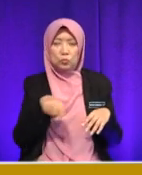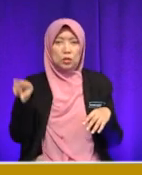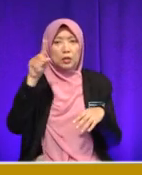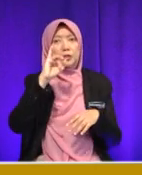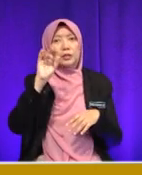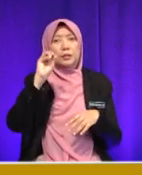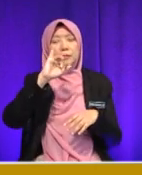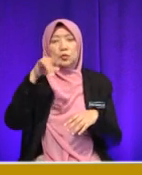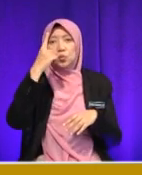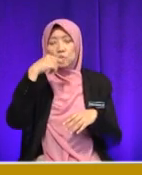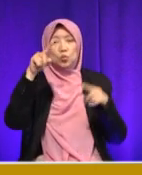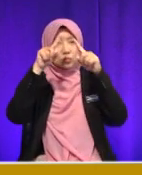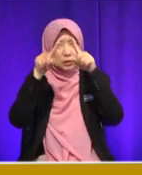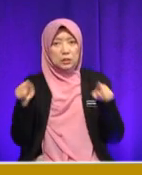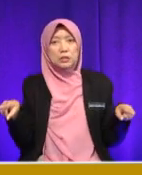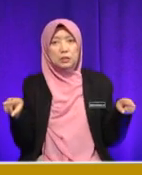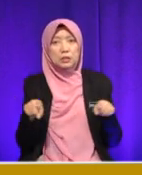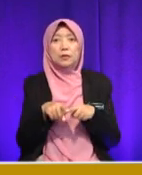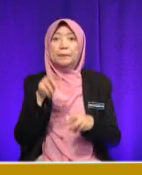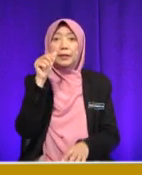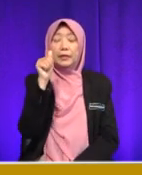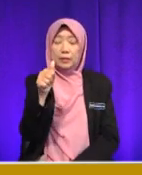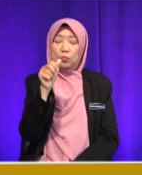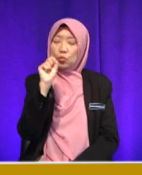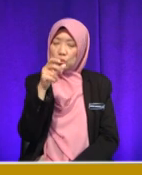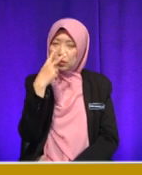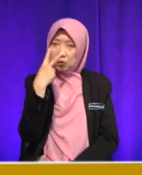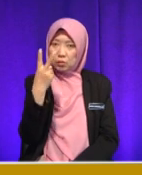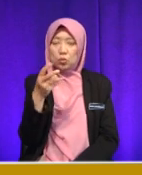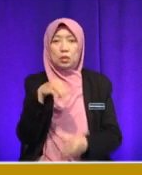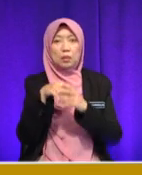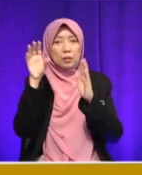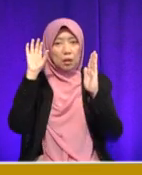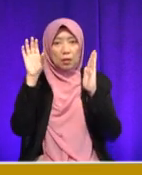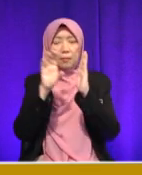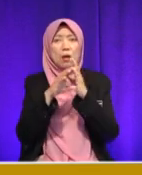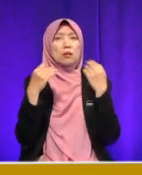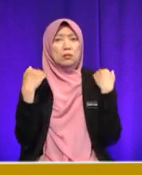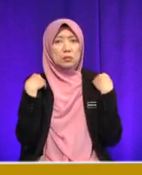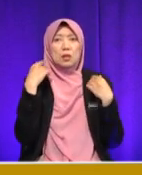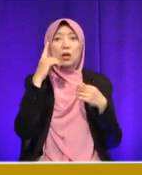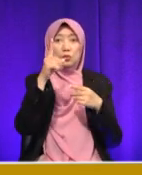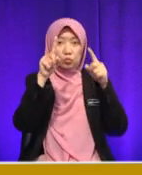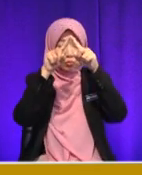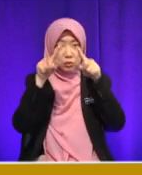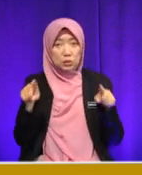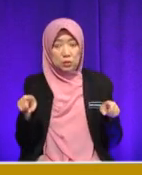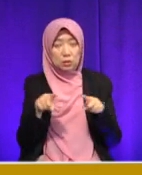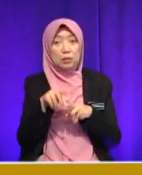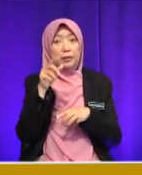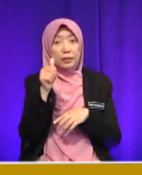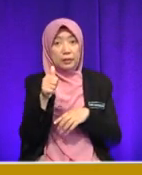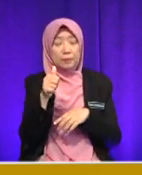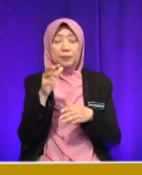bagi segitiga A. Jadi anda boleh lihat dalam gambar itu ada satu segitiga. Segitiga A ini sebenarnya adalah